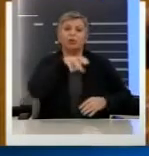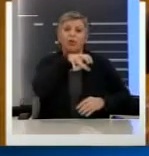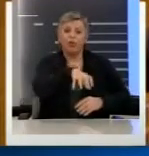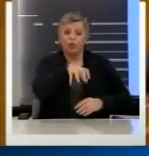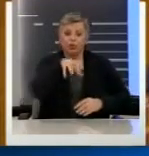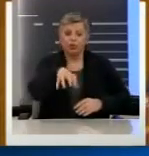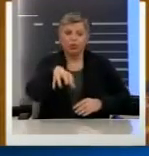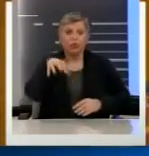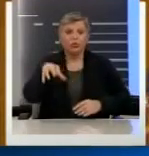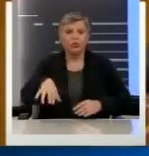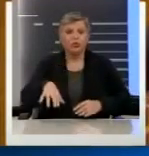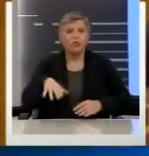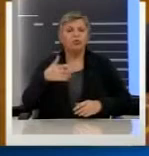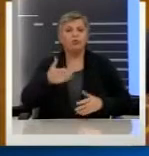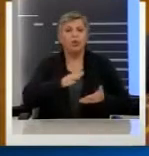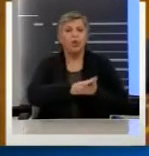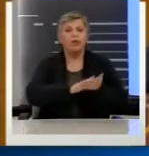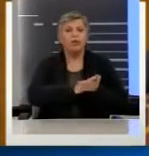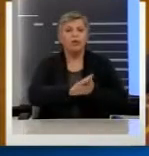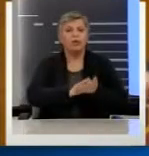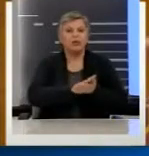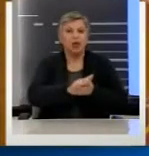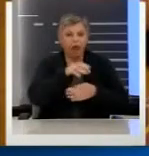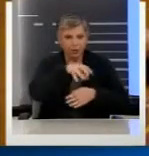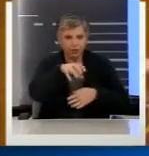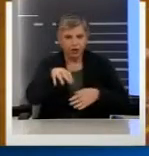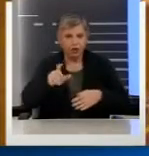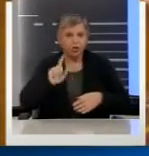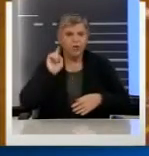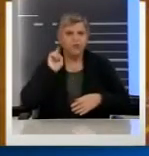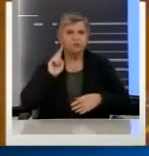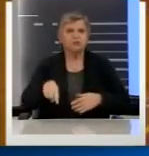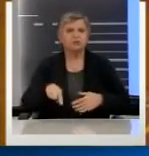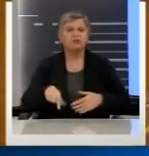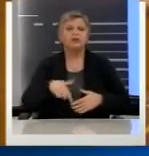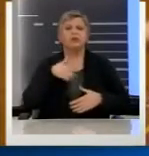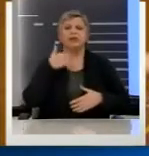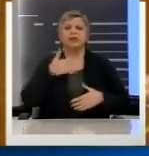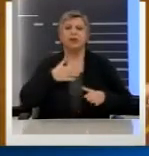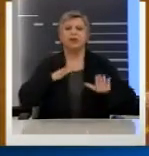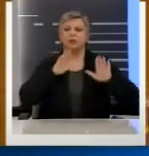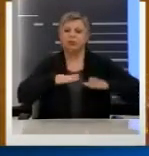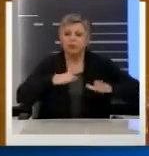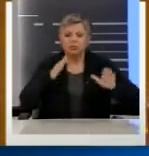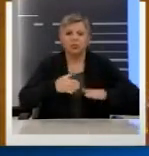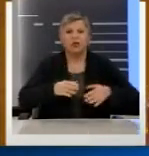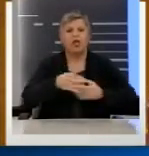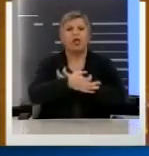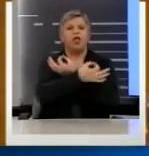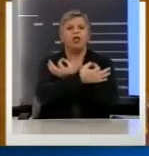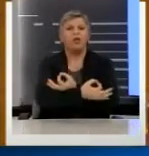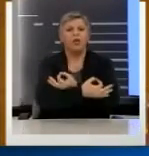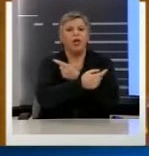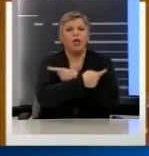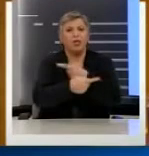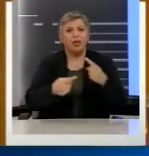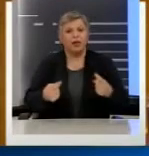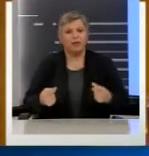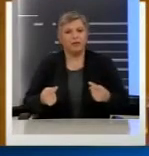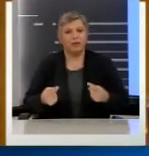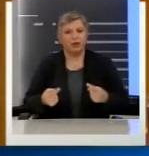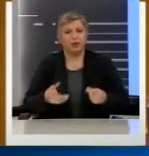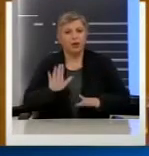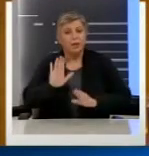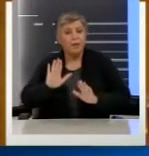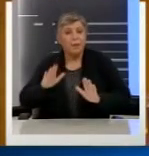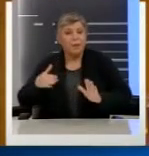διαφόρων θρησκειών, όσων υπάρχουν εδώ, ομοαφανών, βουδιστών, άλλων. Γιατί τόσα χρόνια, μέχρι